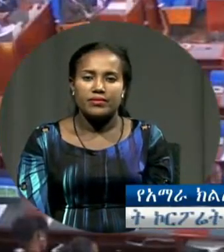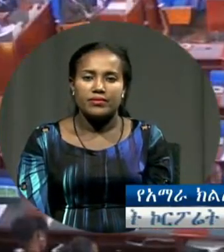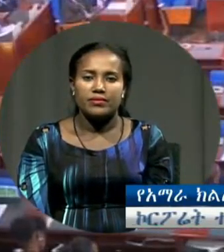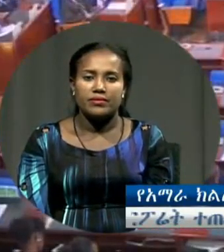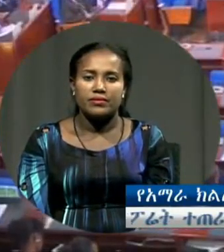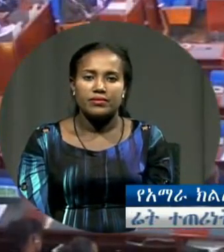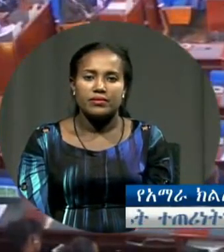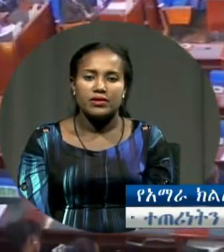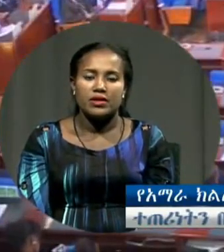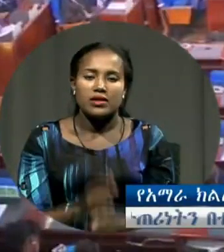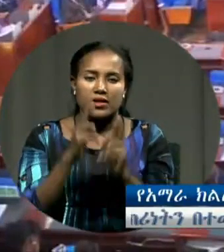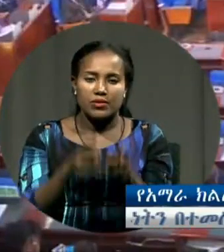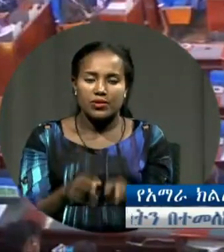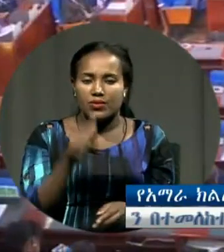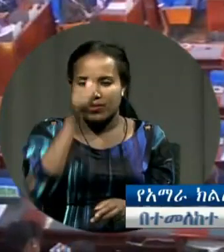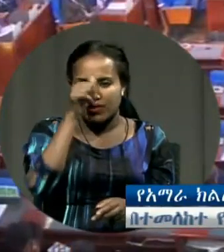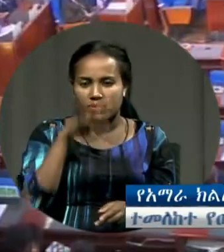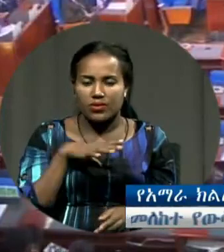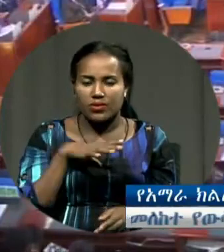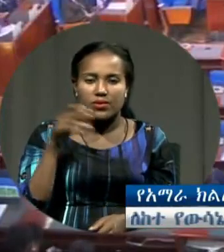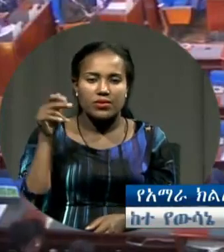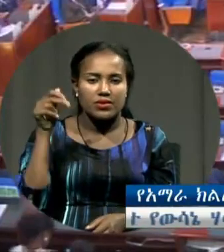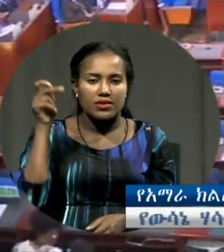እሺ፣ የተከበሩ አቶ ደገፋው።